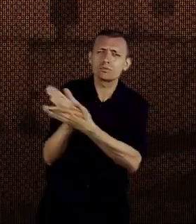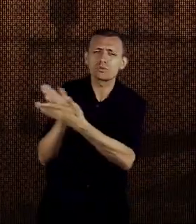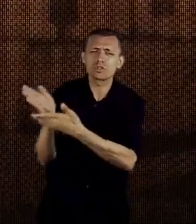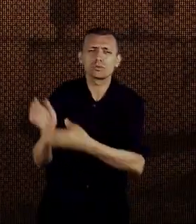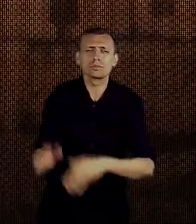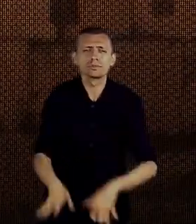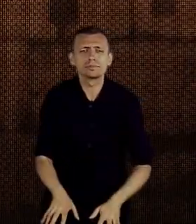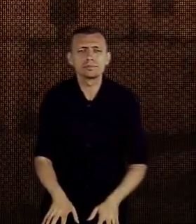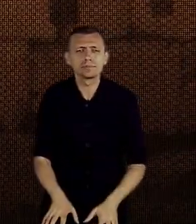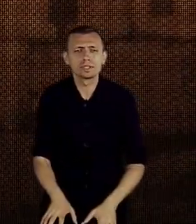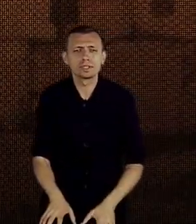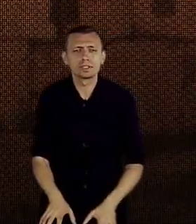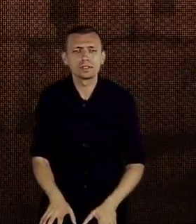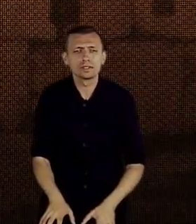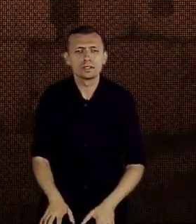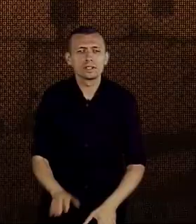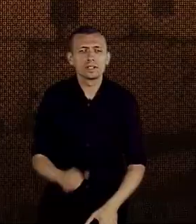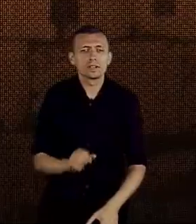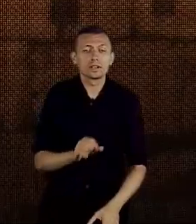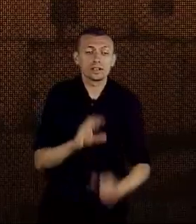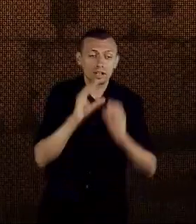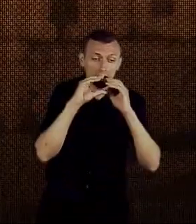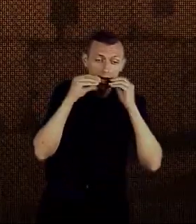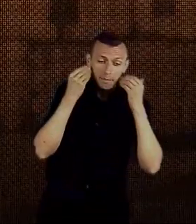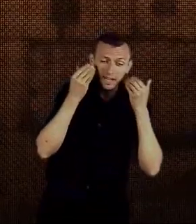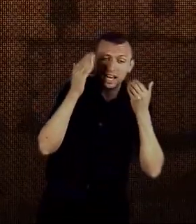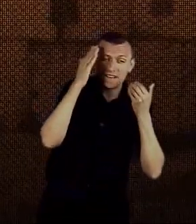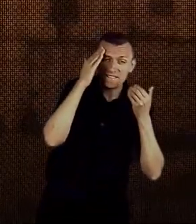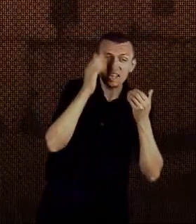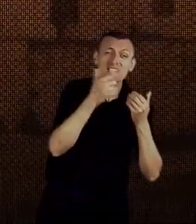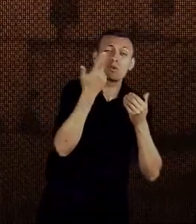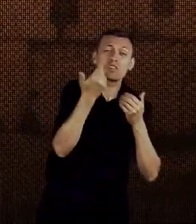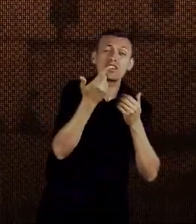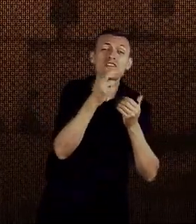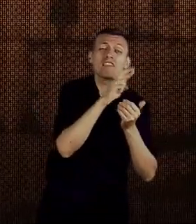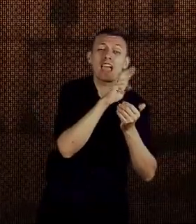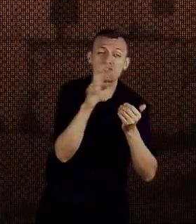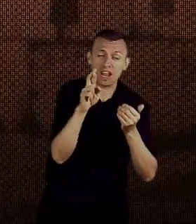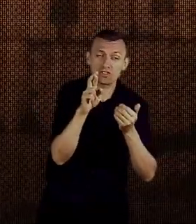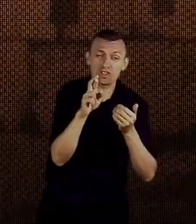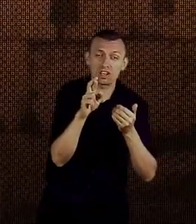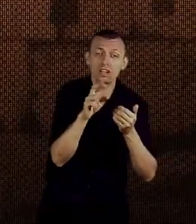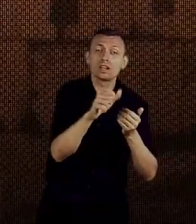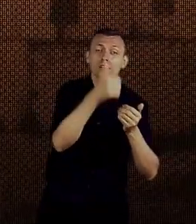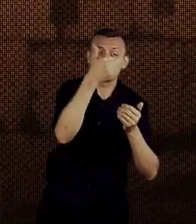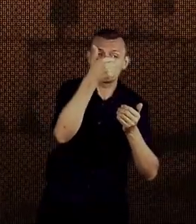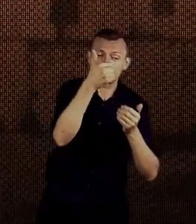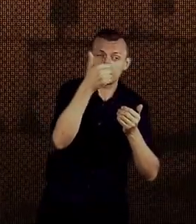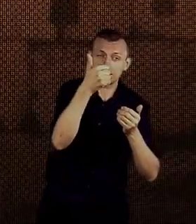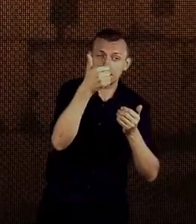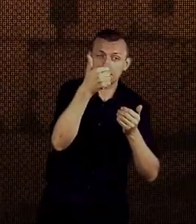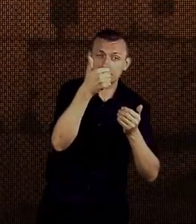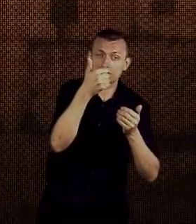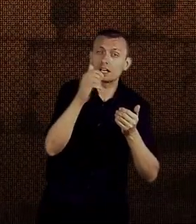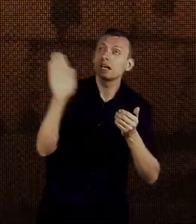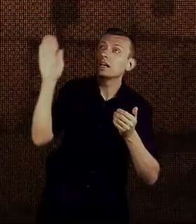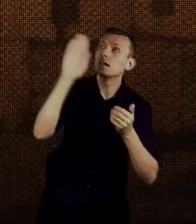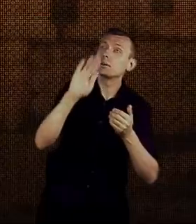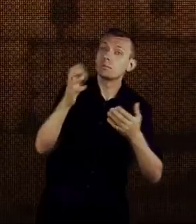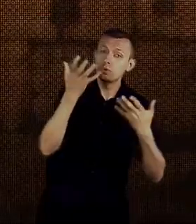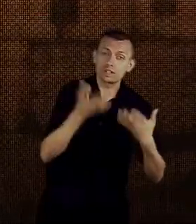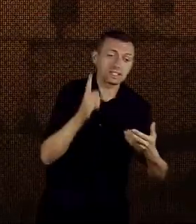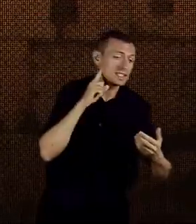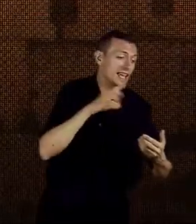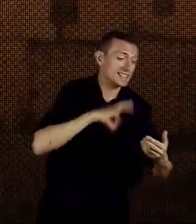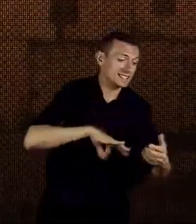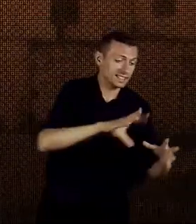dwie rzeczy. Pierwsza, że Bóg prosi go o złożenie syna w ofierze. A druga, że Bóg obiecał przez